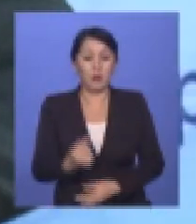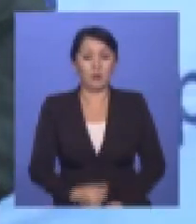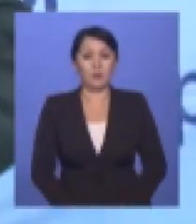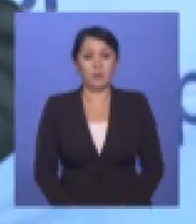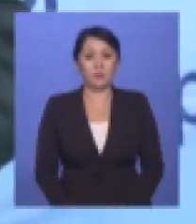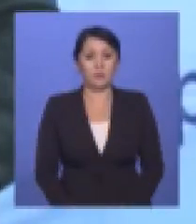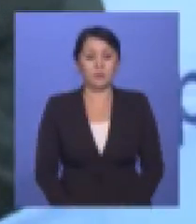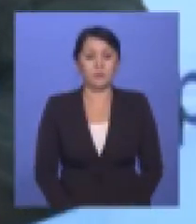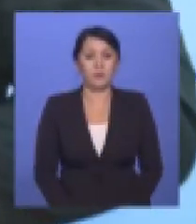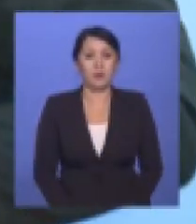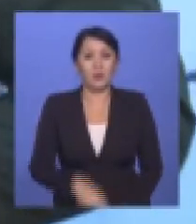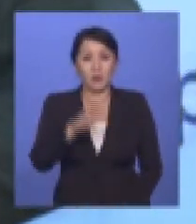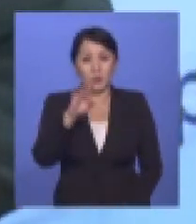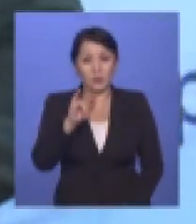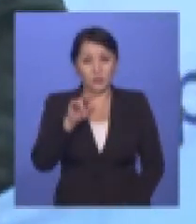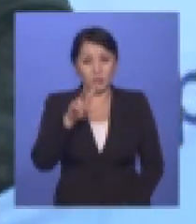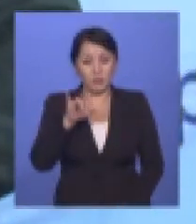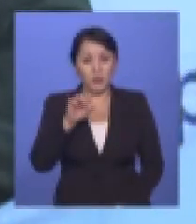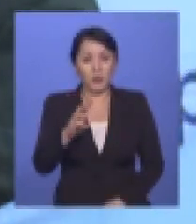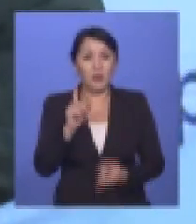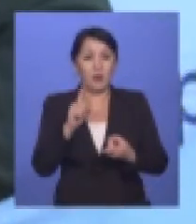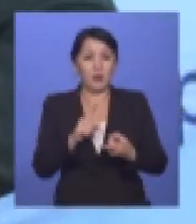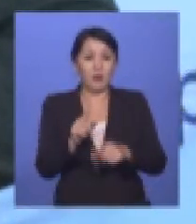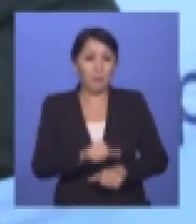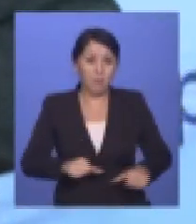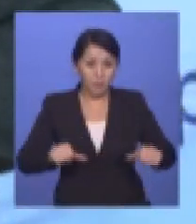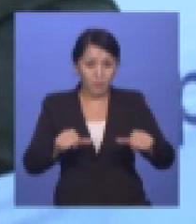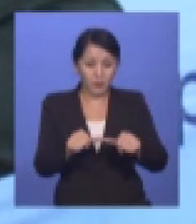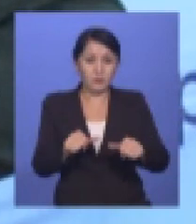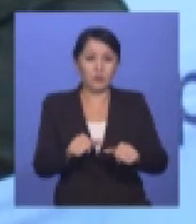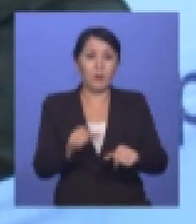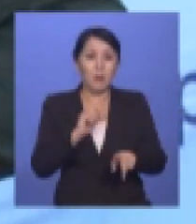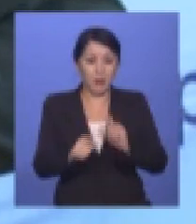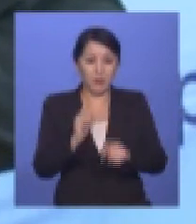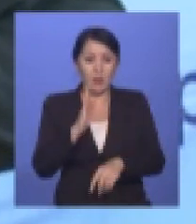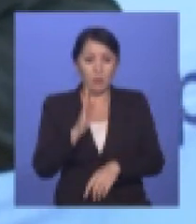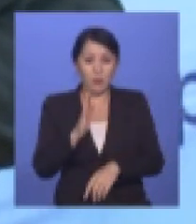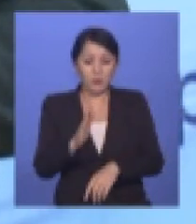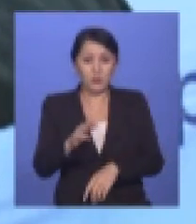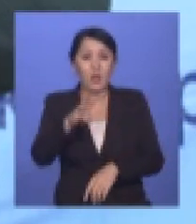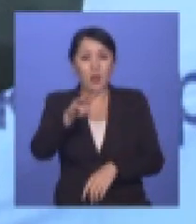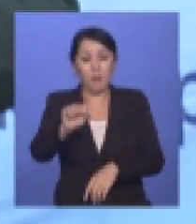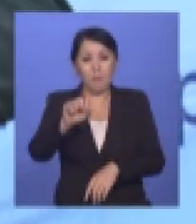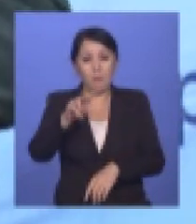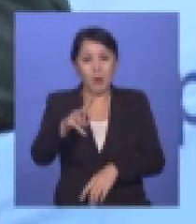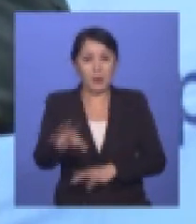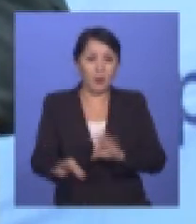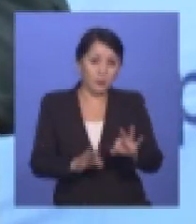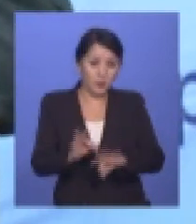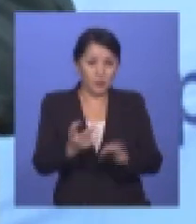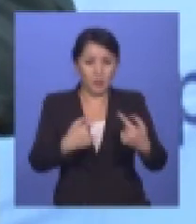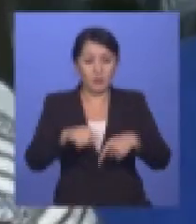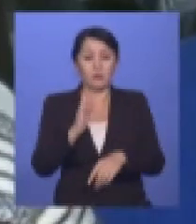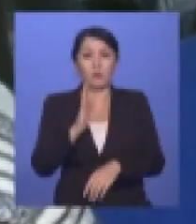по пастбищам. Жайылымға қатысты мәселелерді біз комиссиямен арнайы келіп қарастырамыз. Арнайы мал жаю схемасында